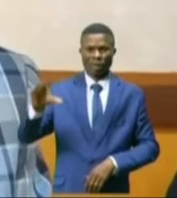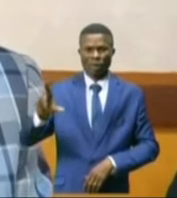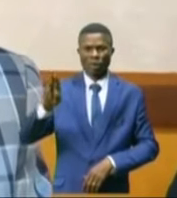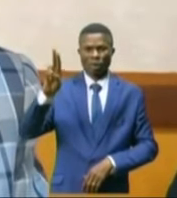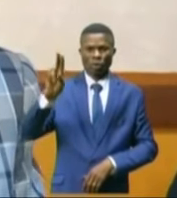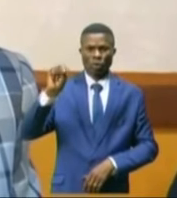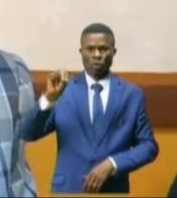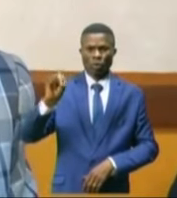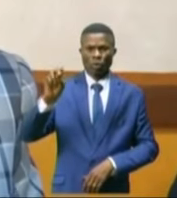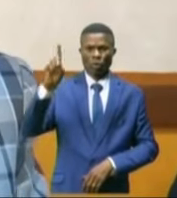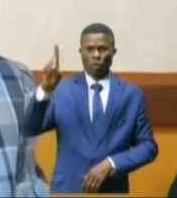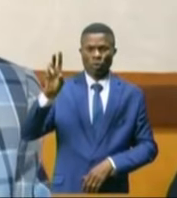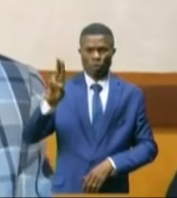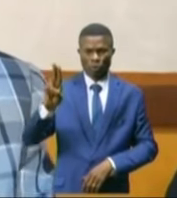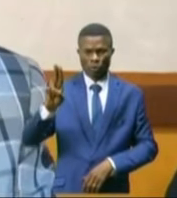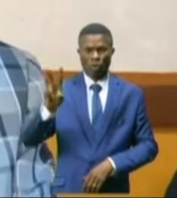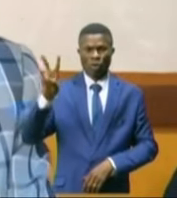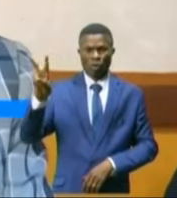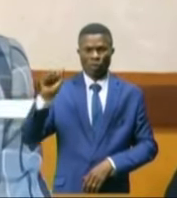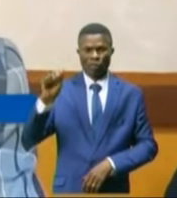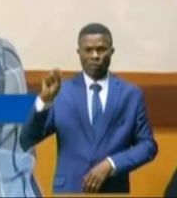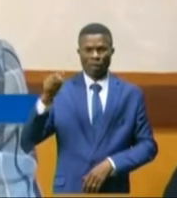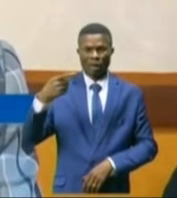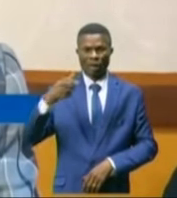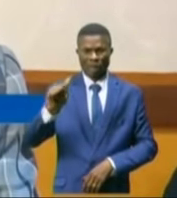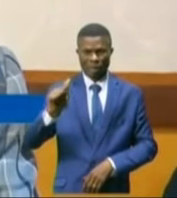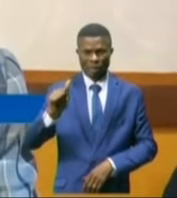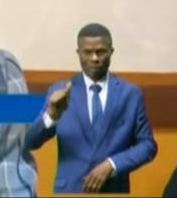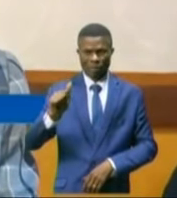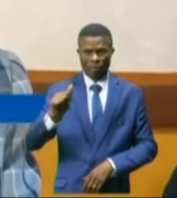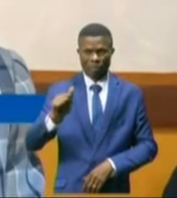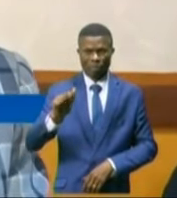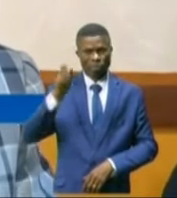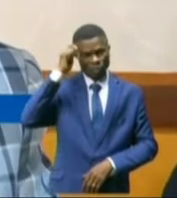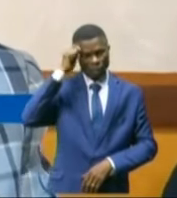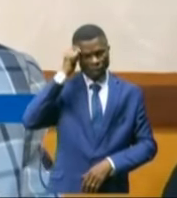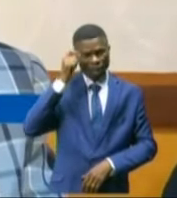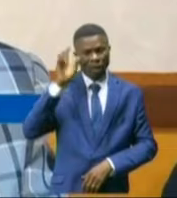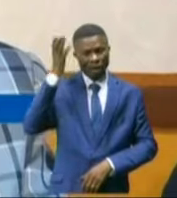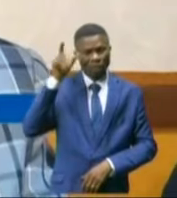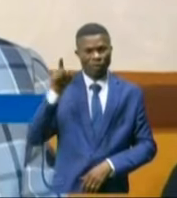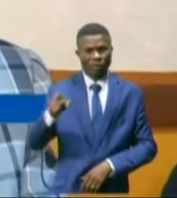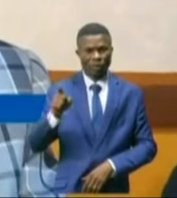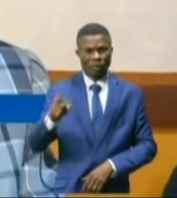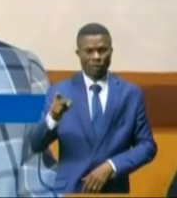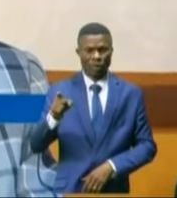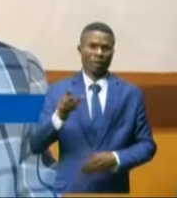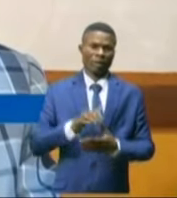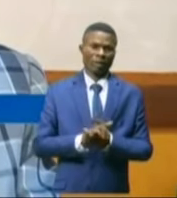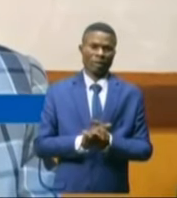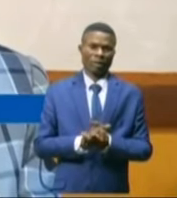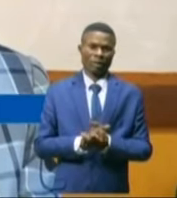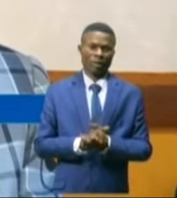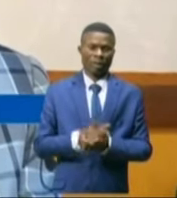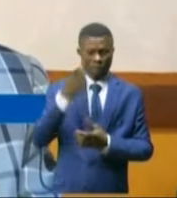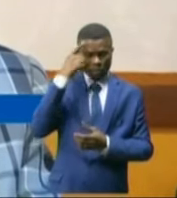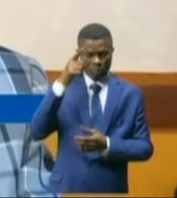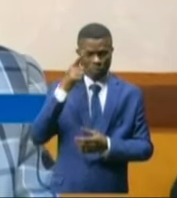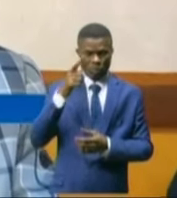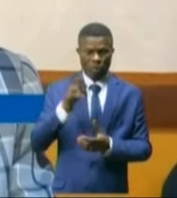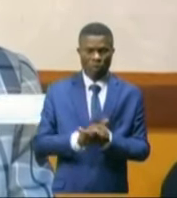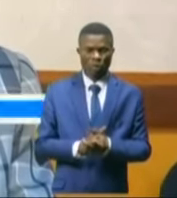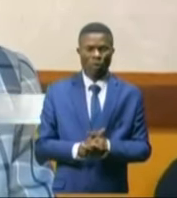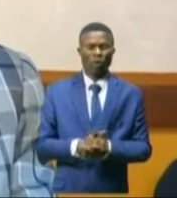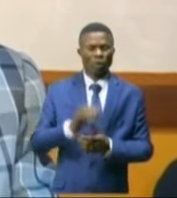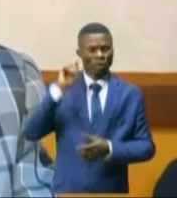est dans la réalité publique que le collège évangélique de Milundu a perdu de son éclat